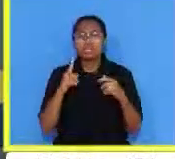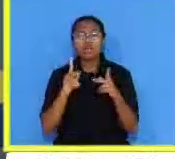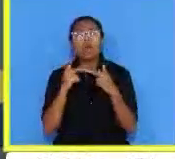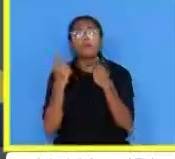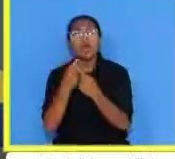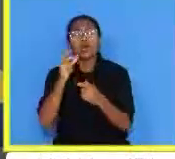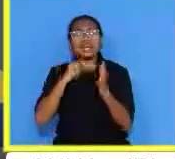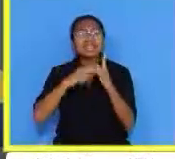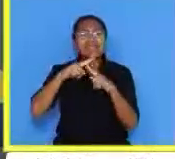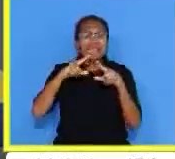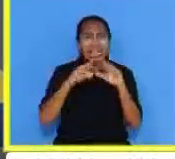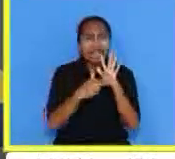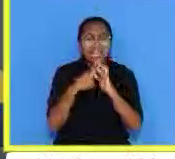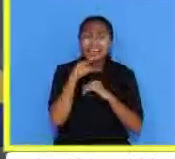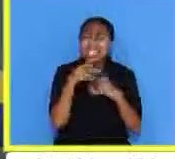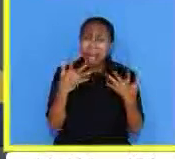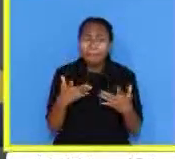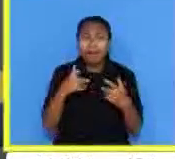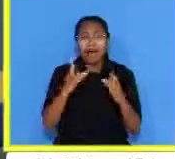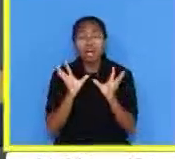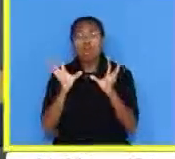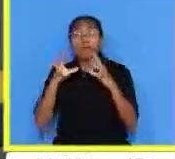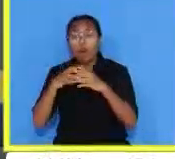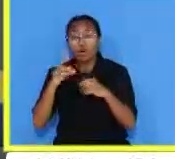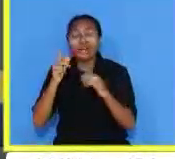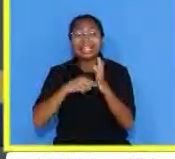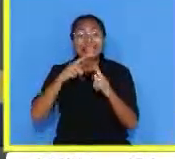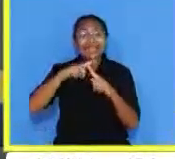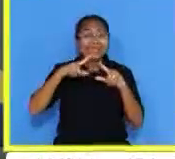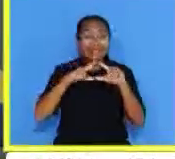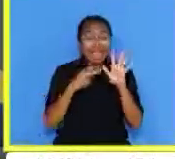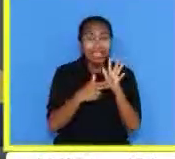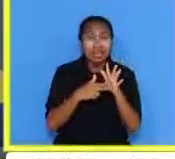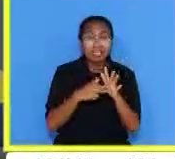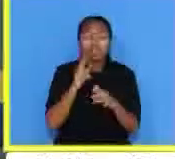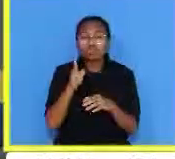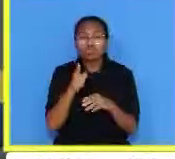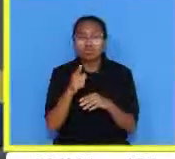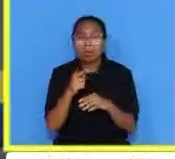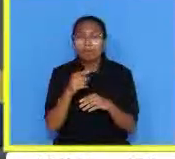dan kenapa kelompok rentan ini dikatakan rentan terhadap pandemi COVID-19